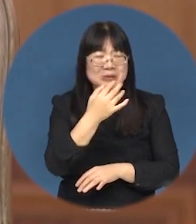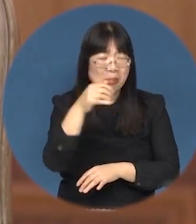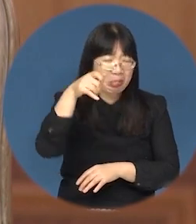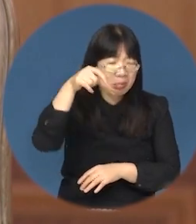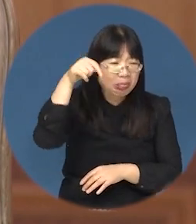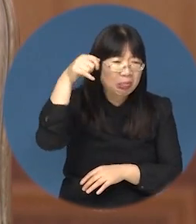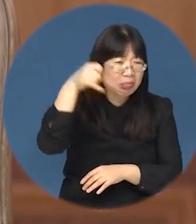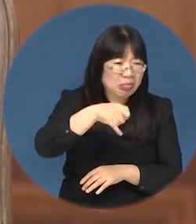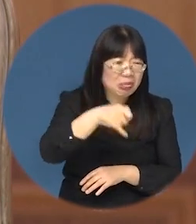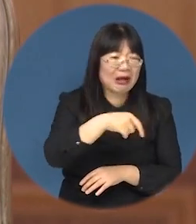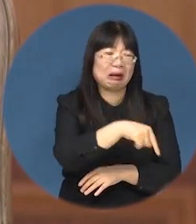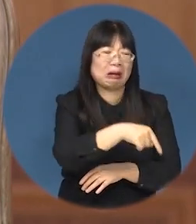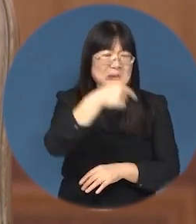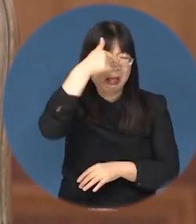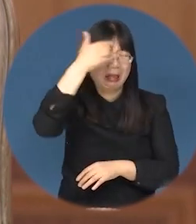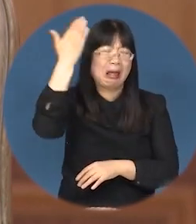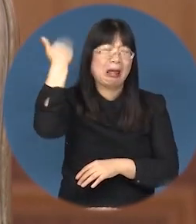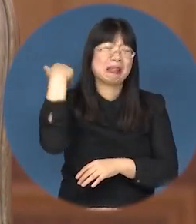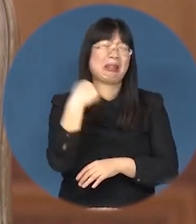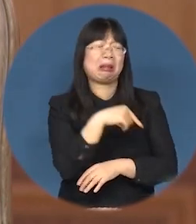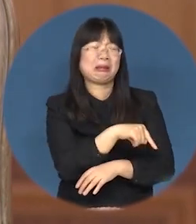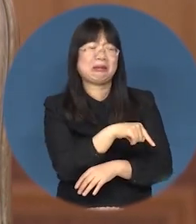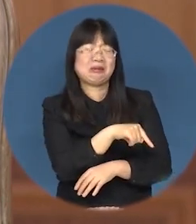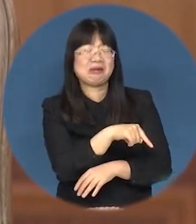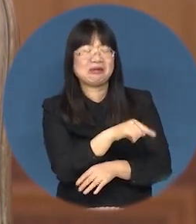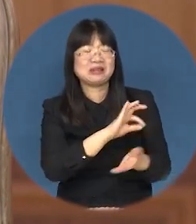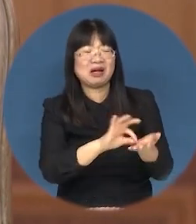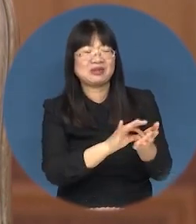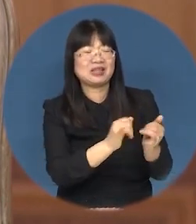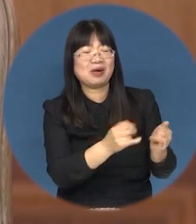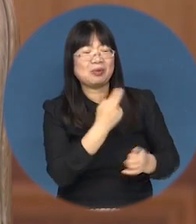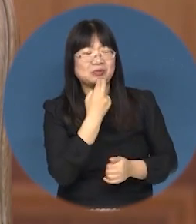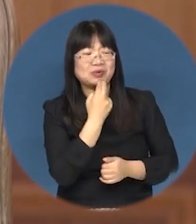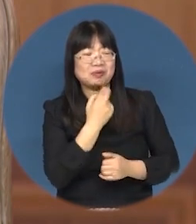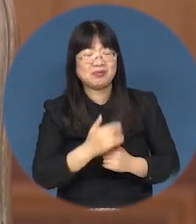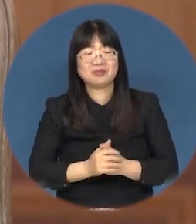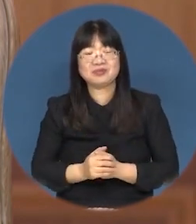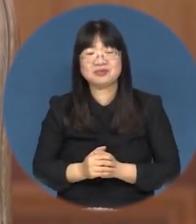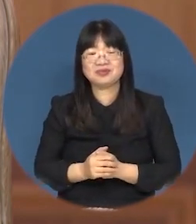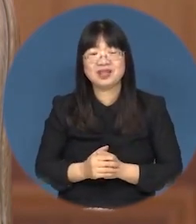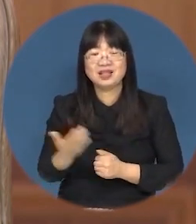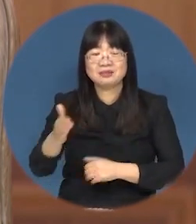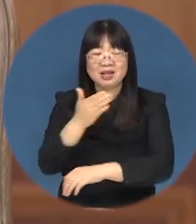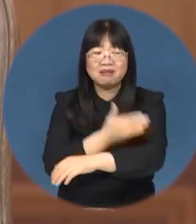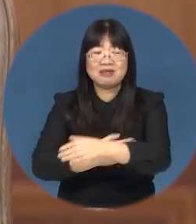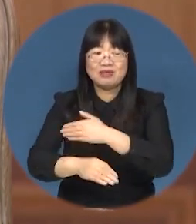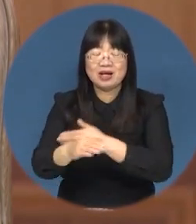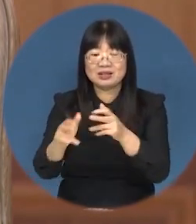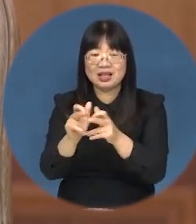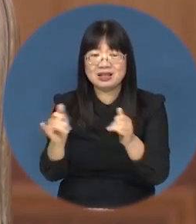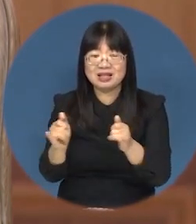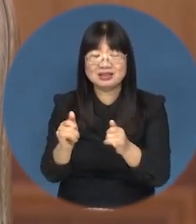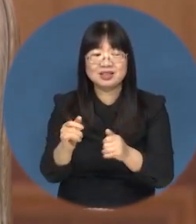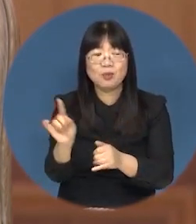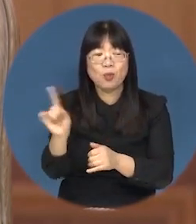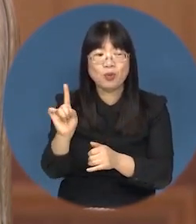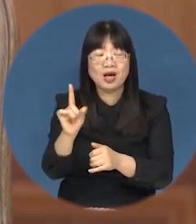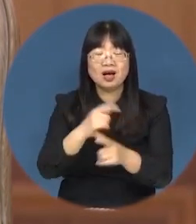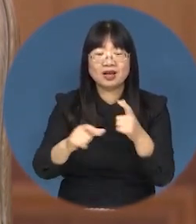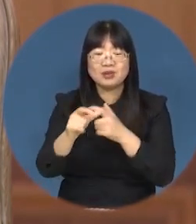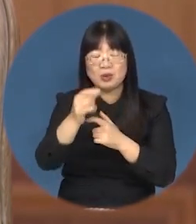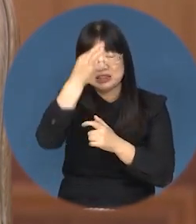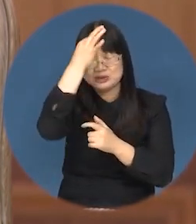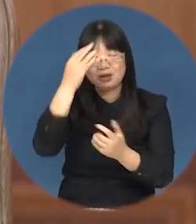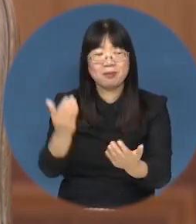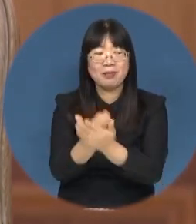분들은 어느 조그마한 기능이라도 그게 더 발전이 돼 있다고 하면은 그 그렇죠. 의족을 하고 싶어 하는 당연하죠. 거거든요. 당연하죠. 하고